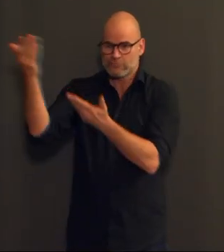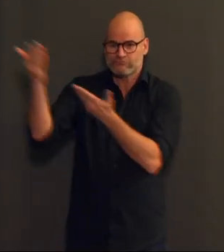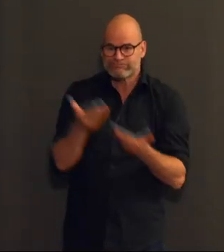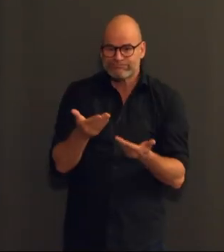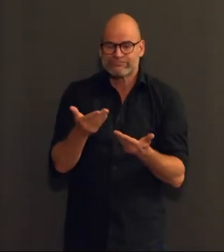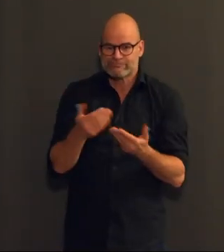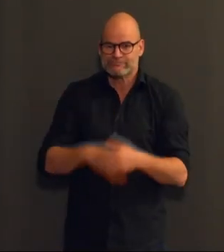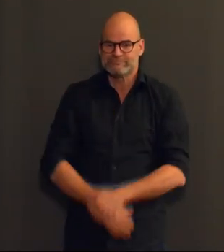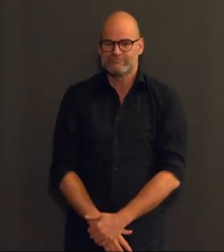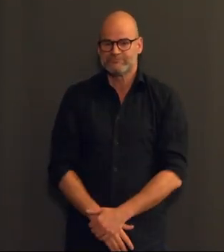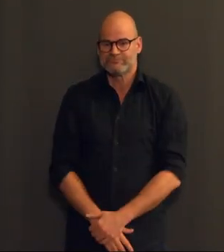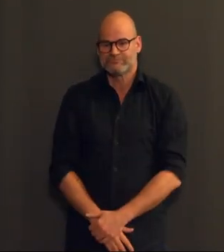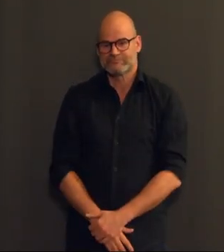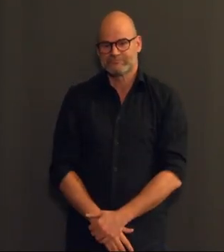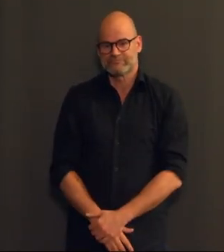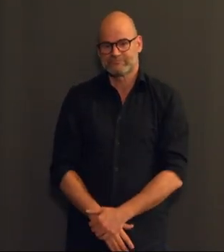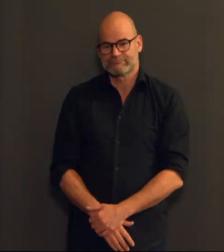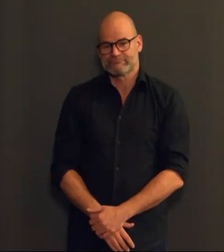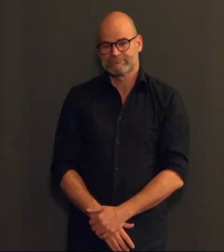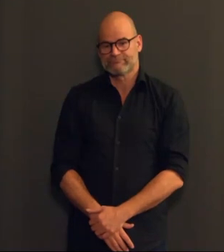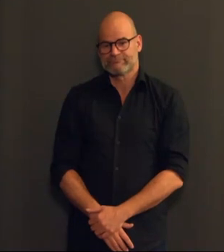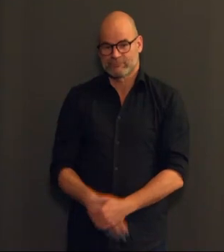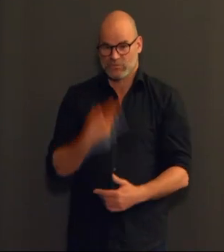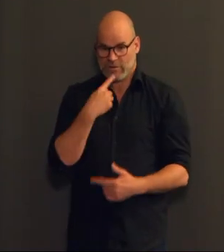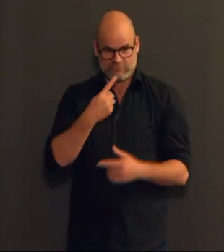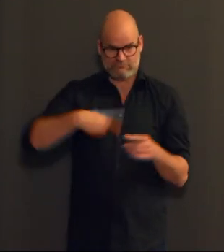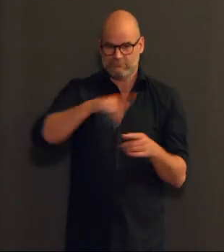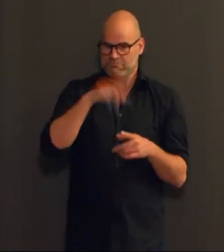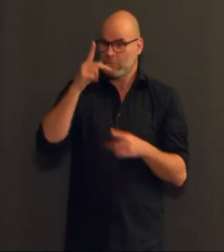zal zorgen voor een aanzienlijke versnelling van de vaccinatiecampagne.